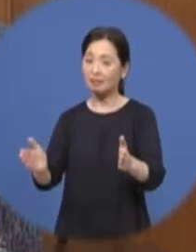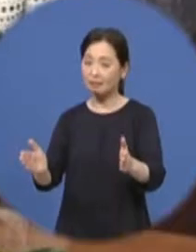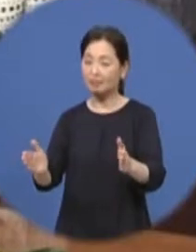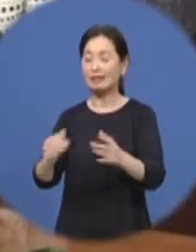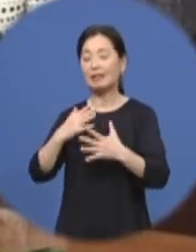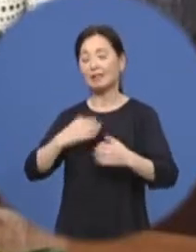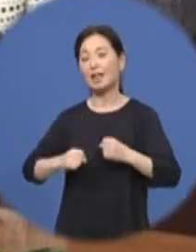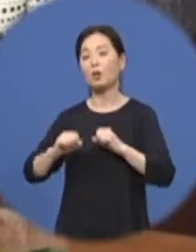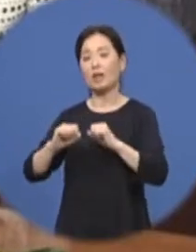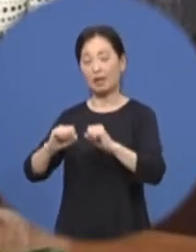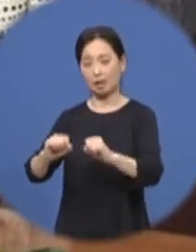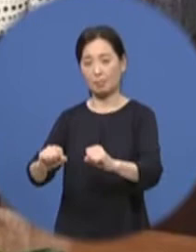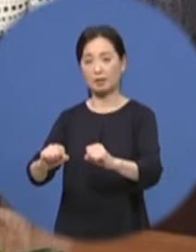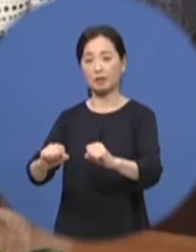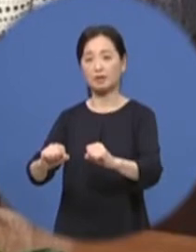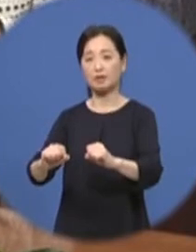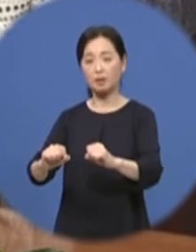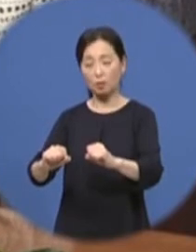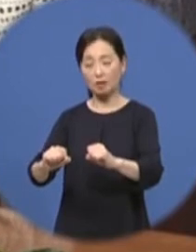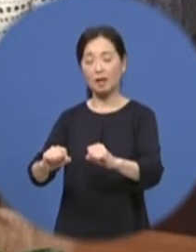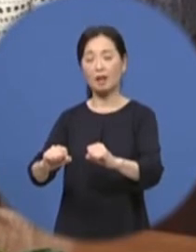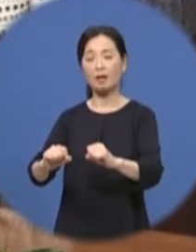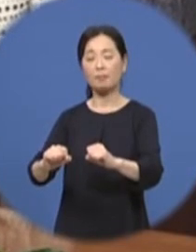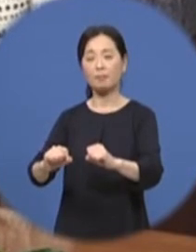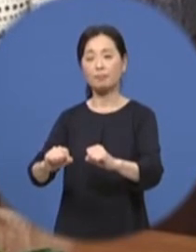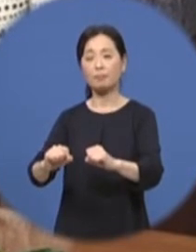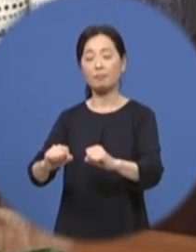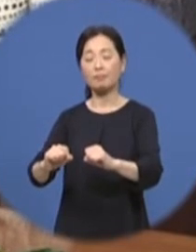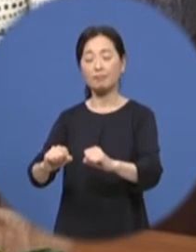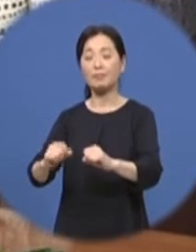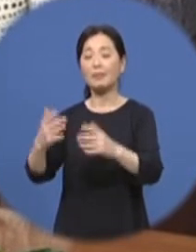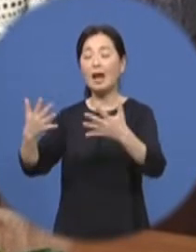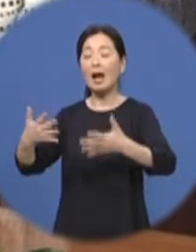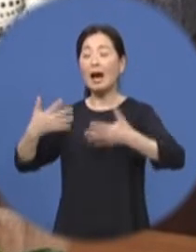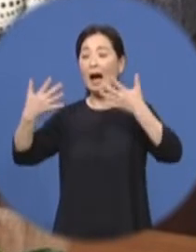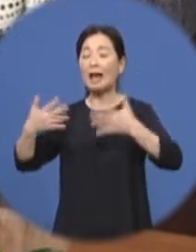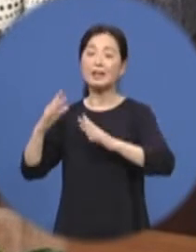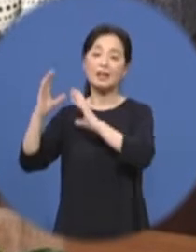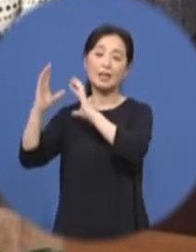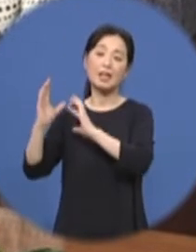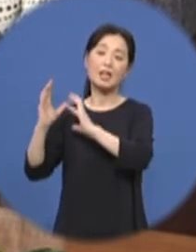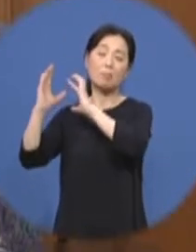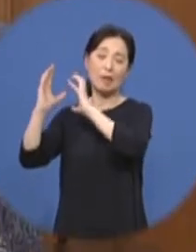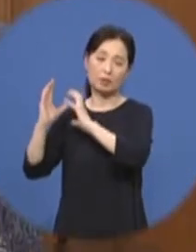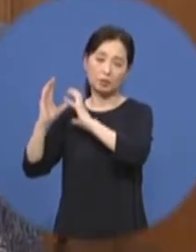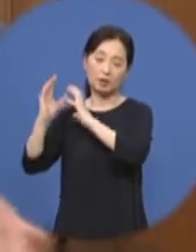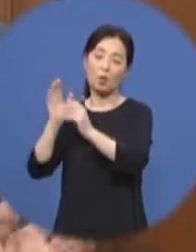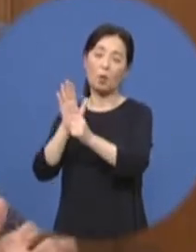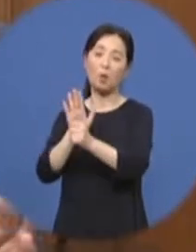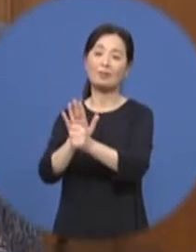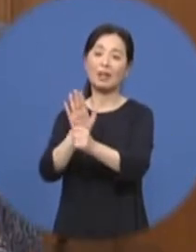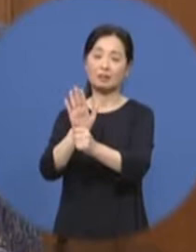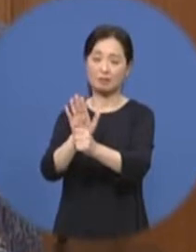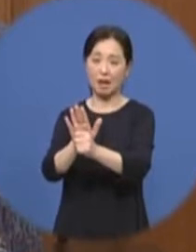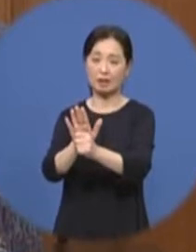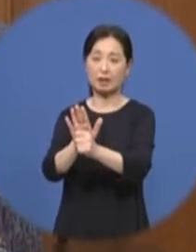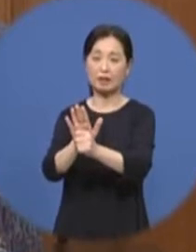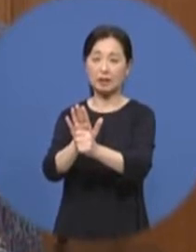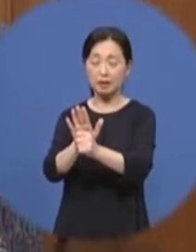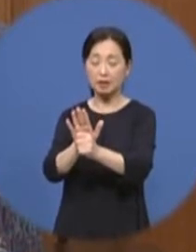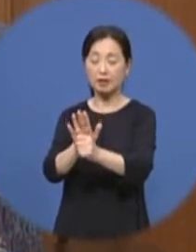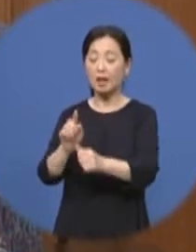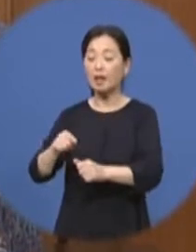ど、はい、でそのうちに秋祭りのおみこしを担ぐお手伝いをし、隣の今は町